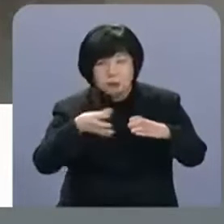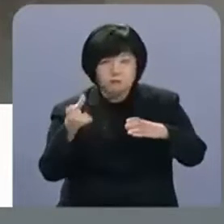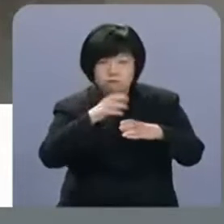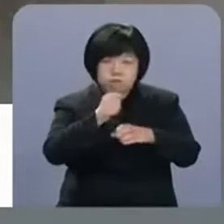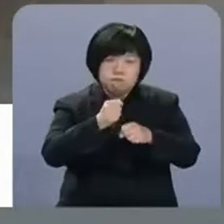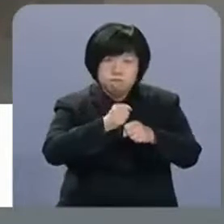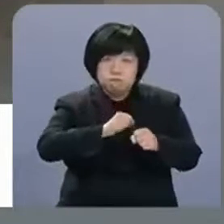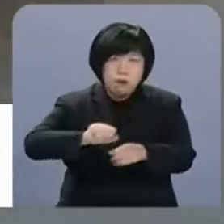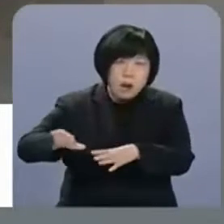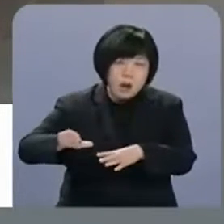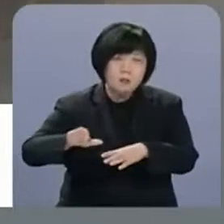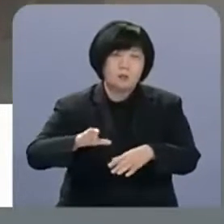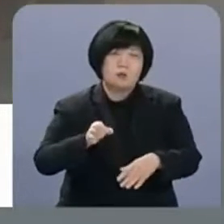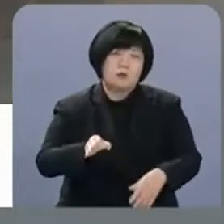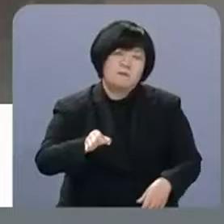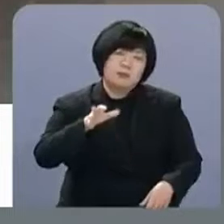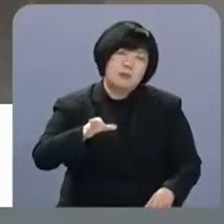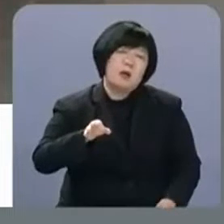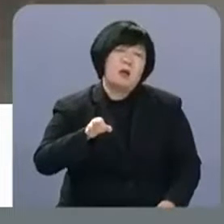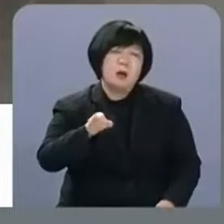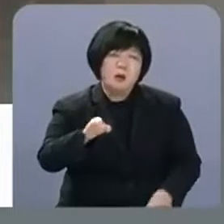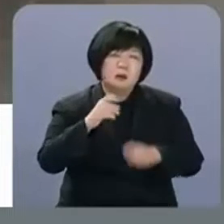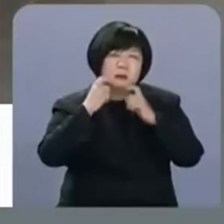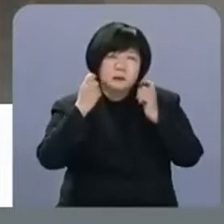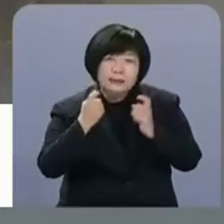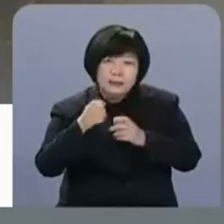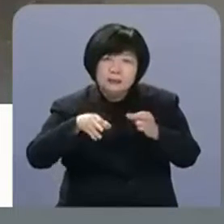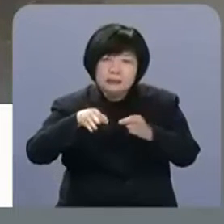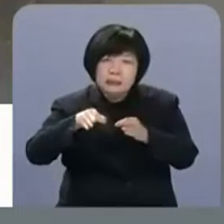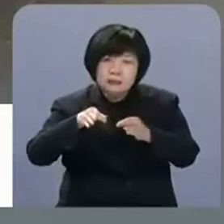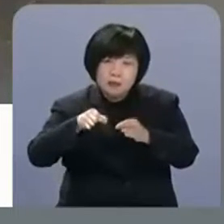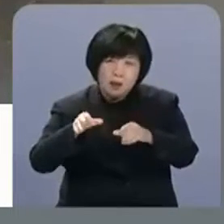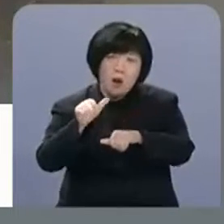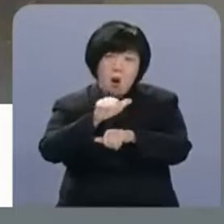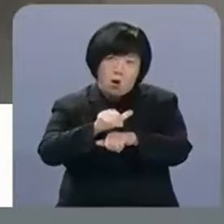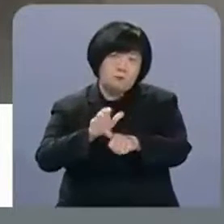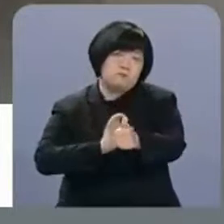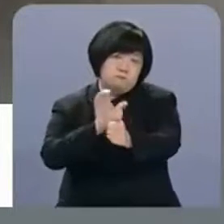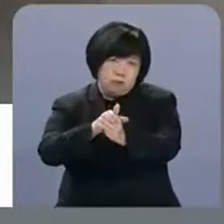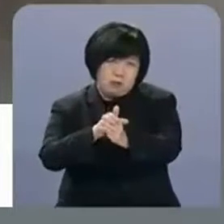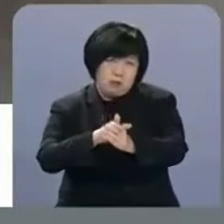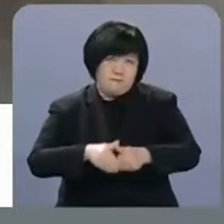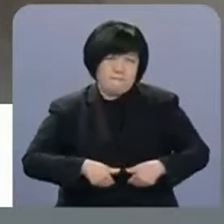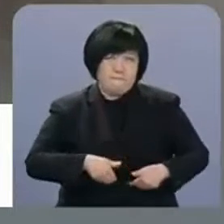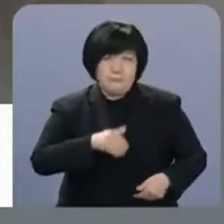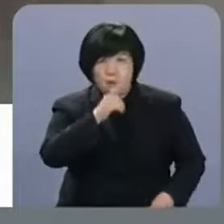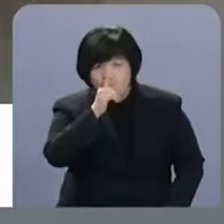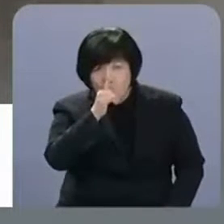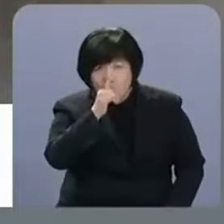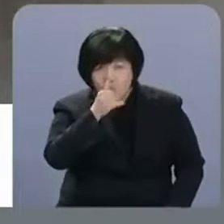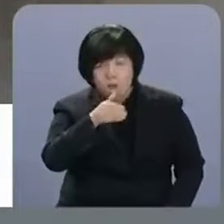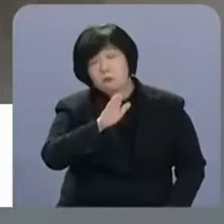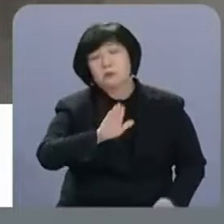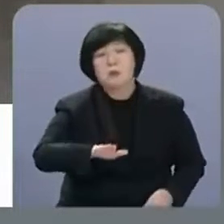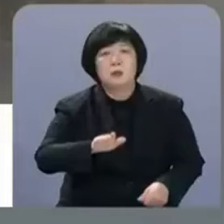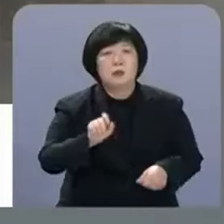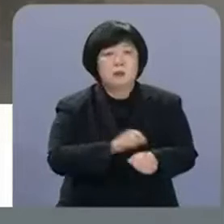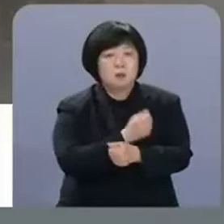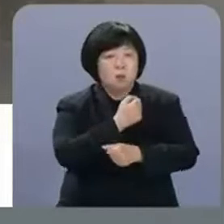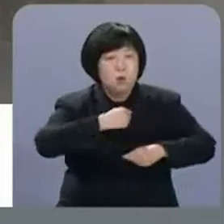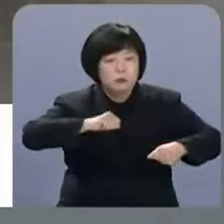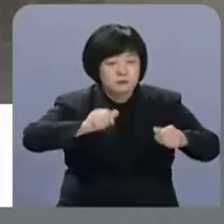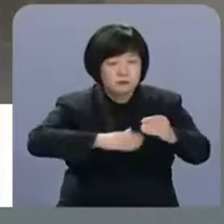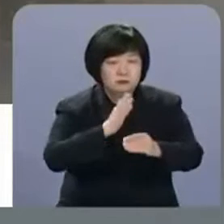버리거나 비싼 돈을 주고 사설 장묘 업체에 맡겨야 하는 실정인데 요 부산시 획 아트 꽝 역시 의 가운데는